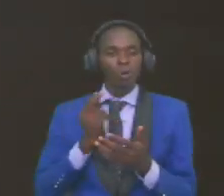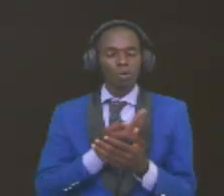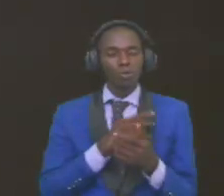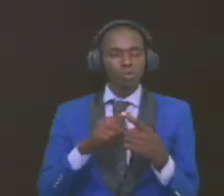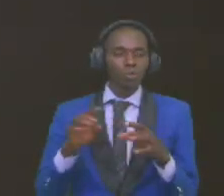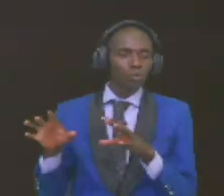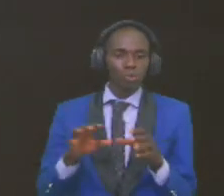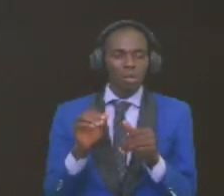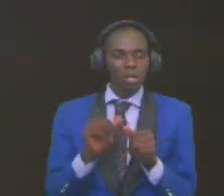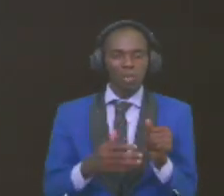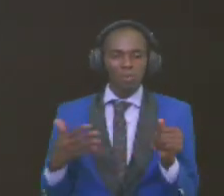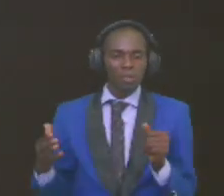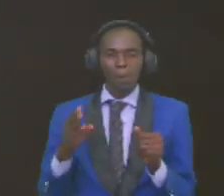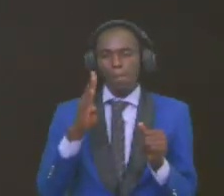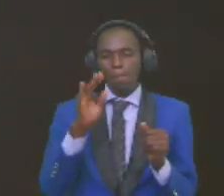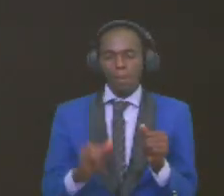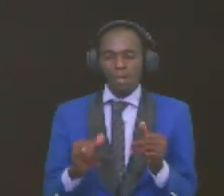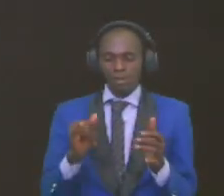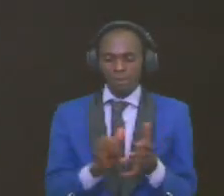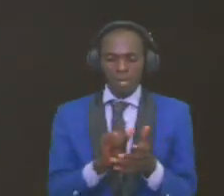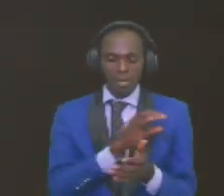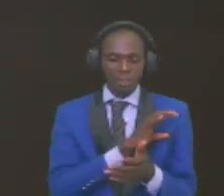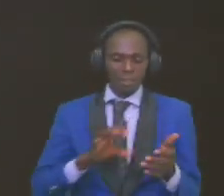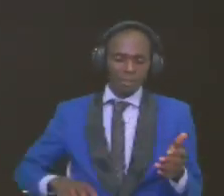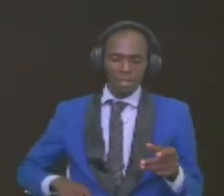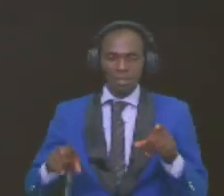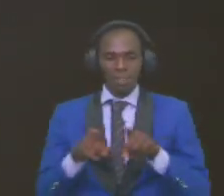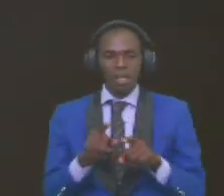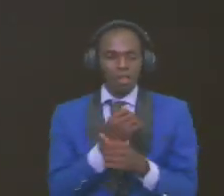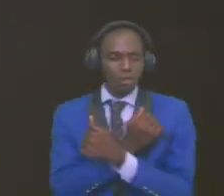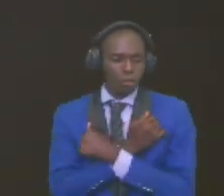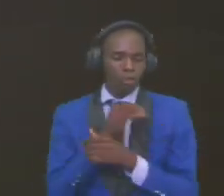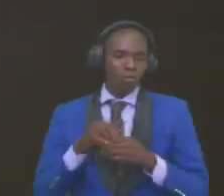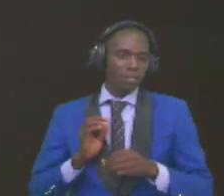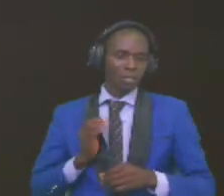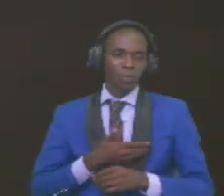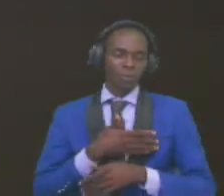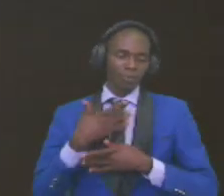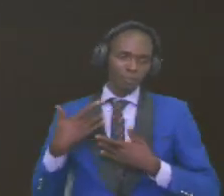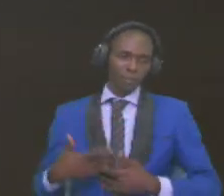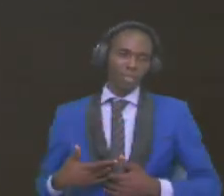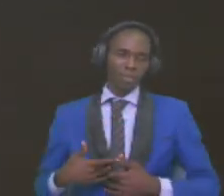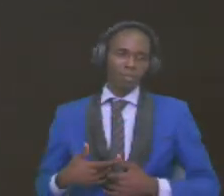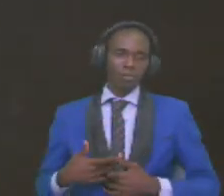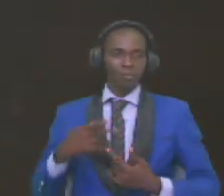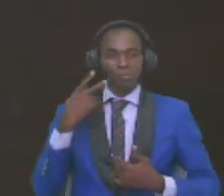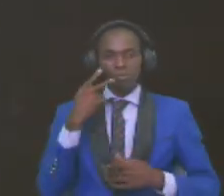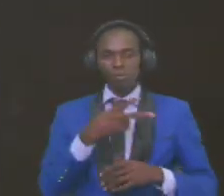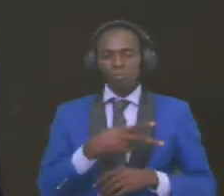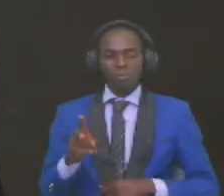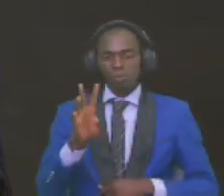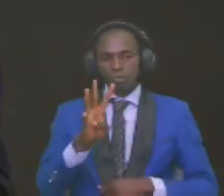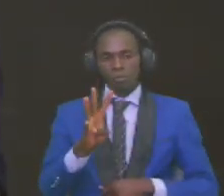pas tout qu'on fasse tout par l'achat était pas l'amour du christ dans notre cas ce que la charité wall e versé